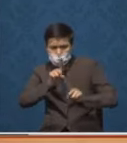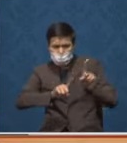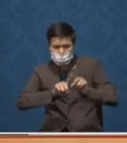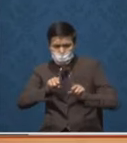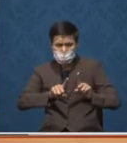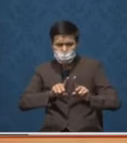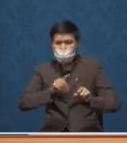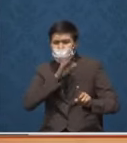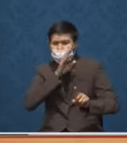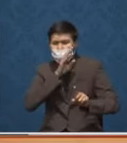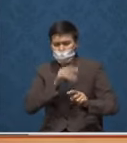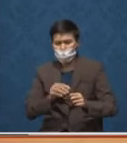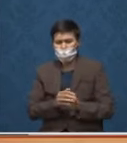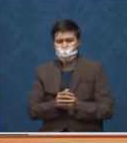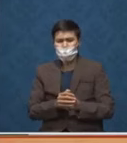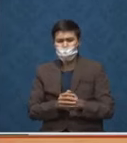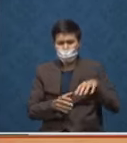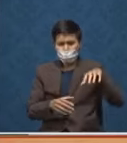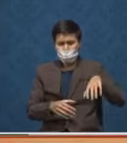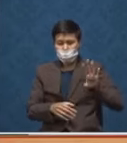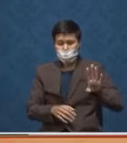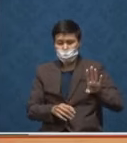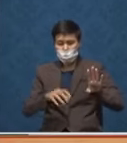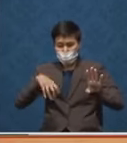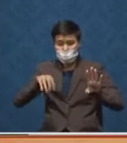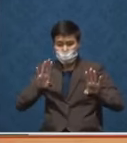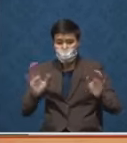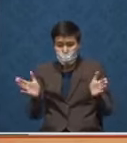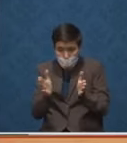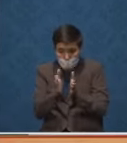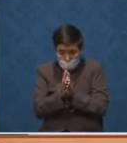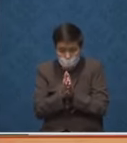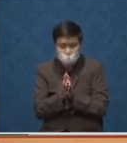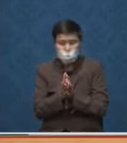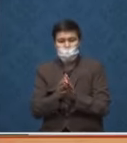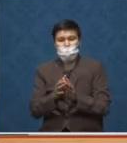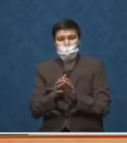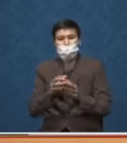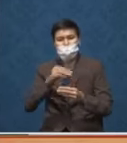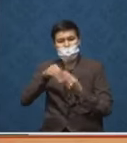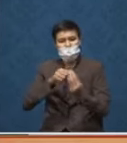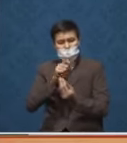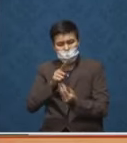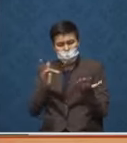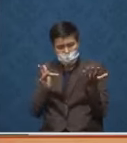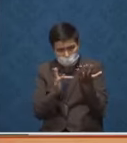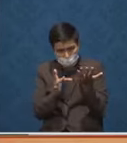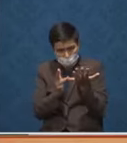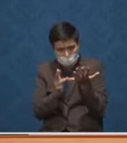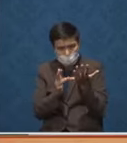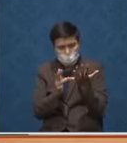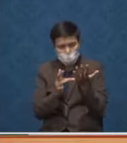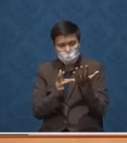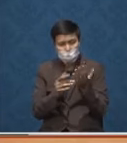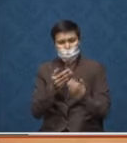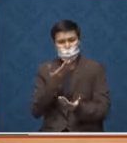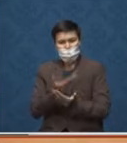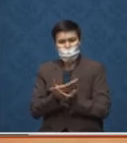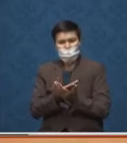การควบรวมเกิดขึ้นมูลค่าความเสียหายของเศรษฐกิจดิจิตอลเนี่ยมันจะอยู่ที่กี่พันล้